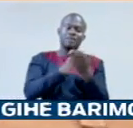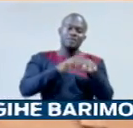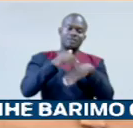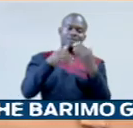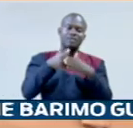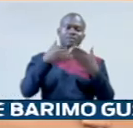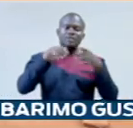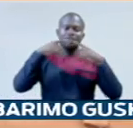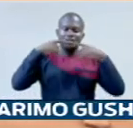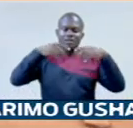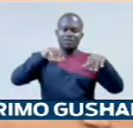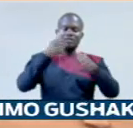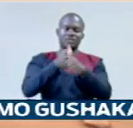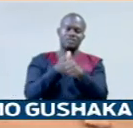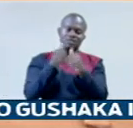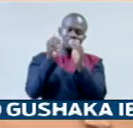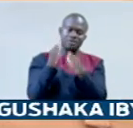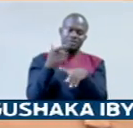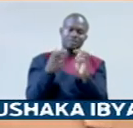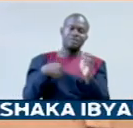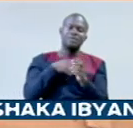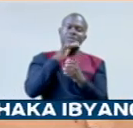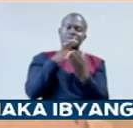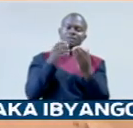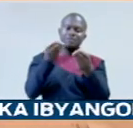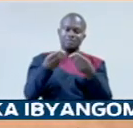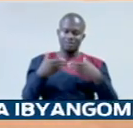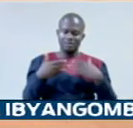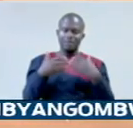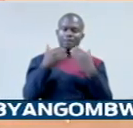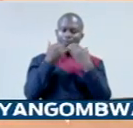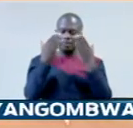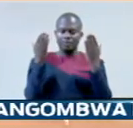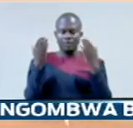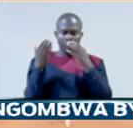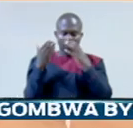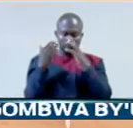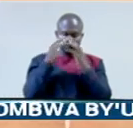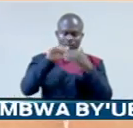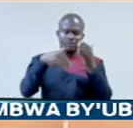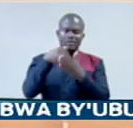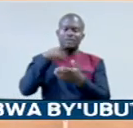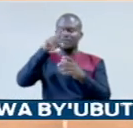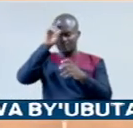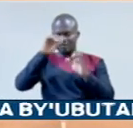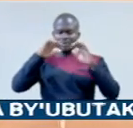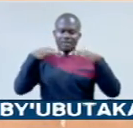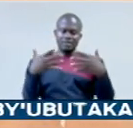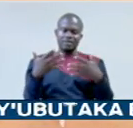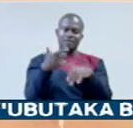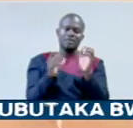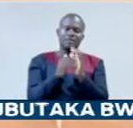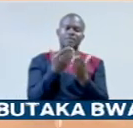basohora imigabane ya buri muntu ariko dutegereza ko bashobora kuyiduha turakiza turaheba none tukibaza uko bizagenda bikatuyobera ahubwo ikibazo